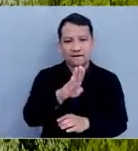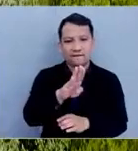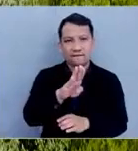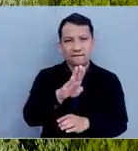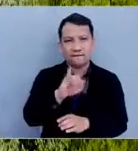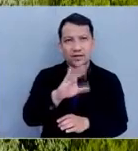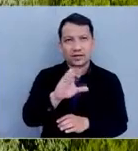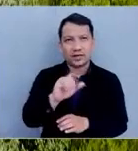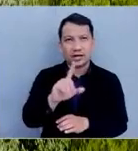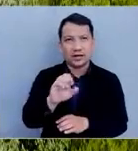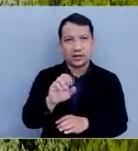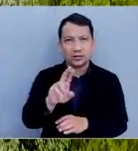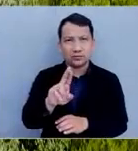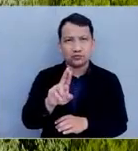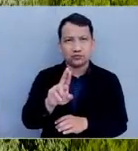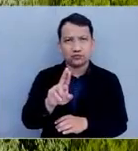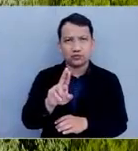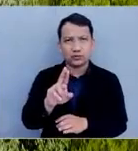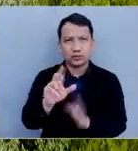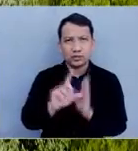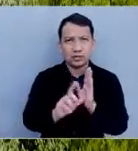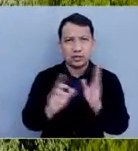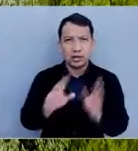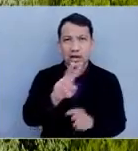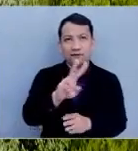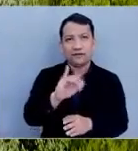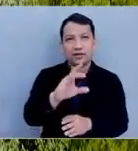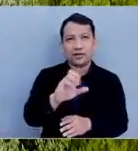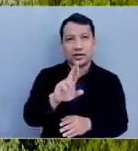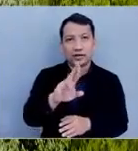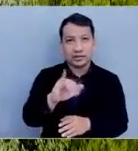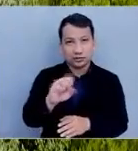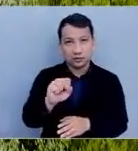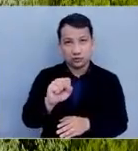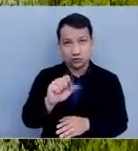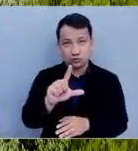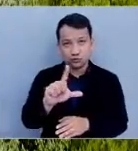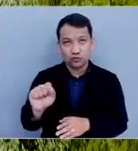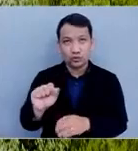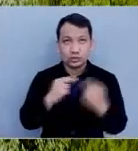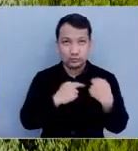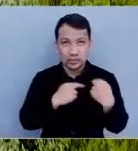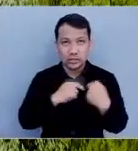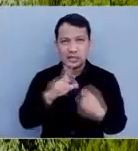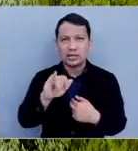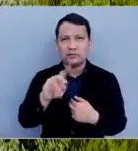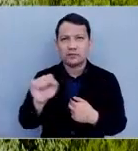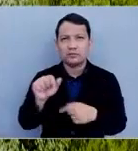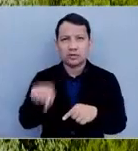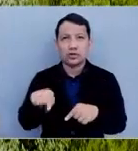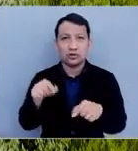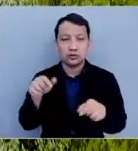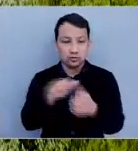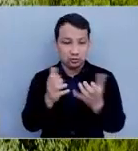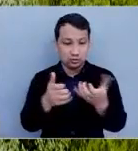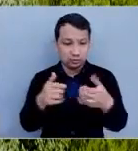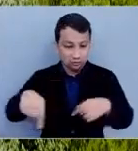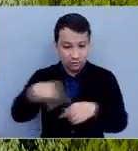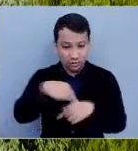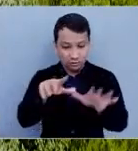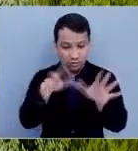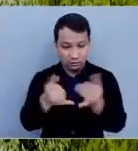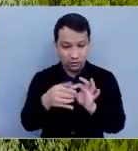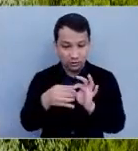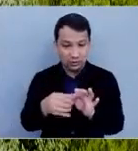liability ng mga employer para sa mga damages na nagagawa ng kanilang empleyado habang nasa pagganap ng